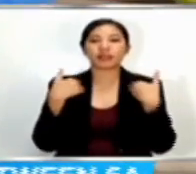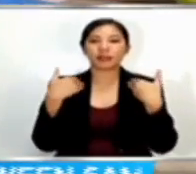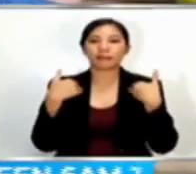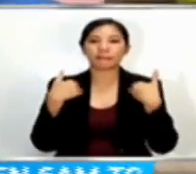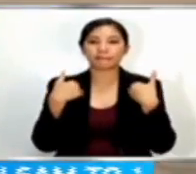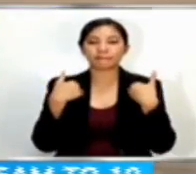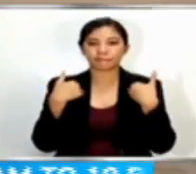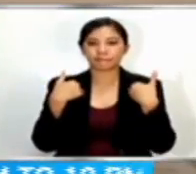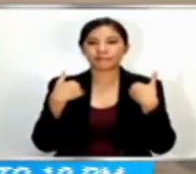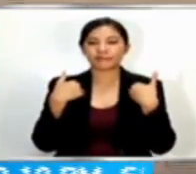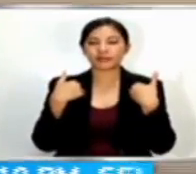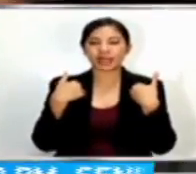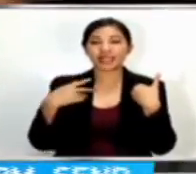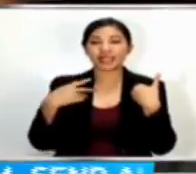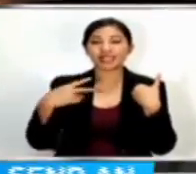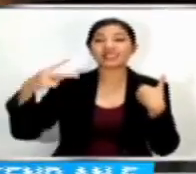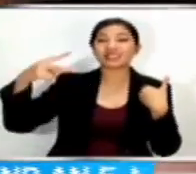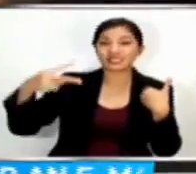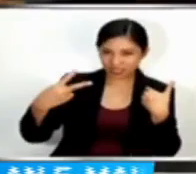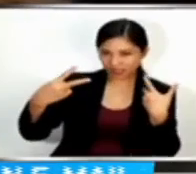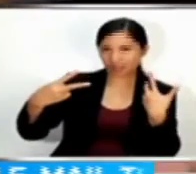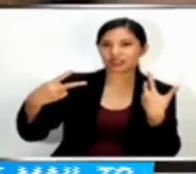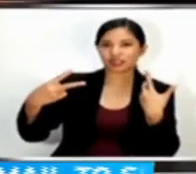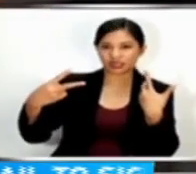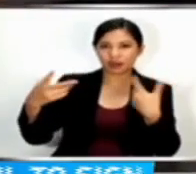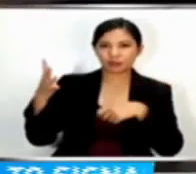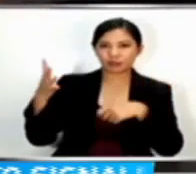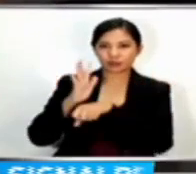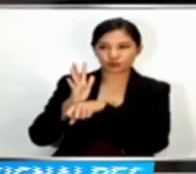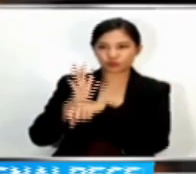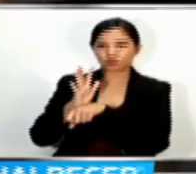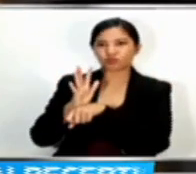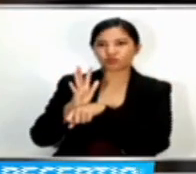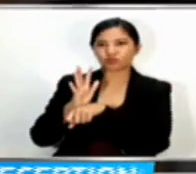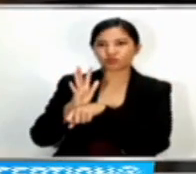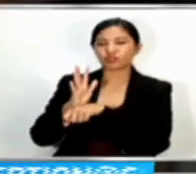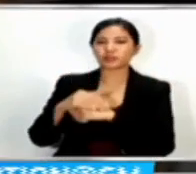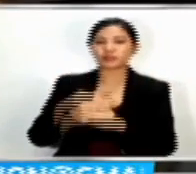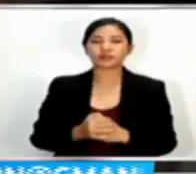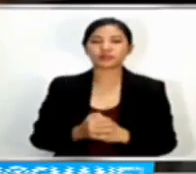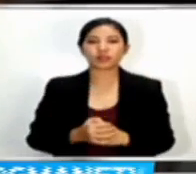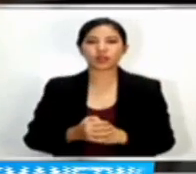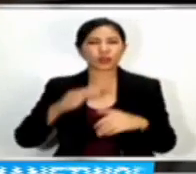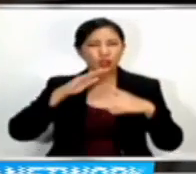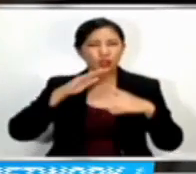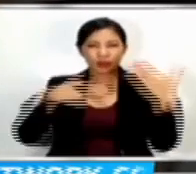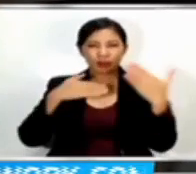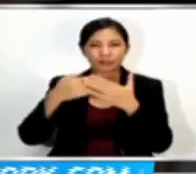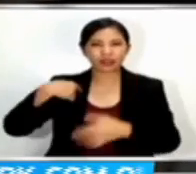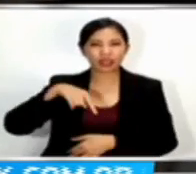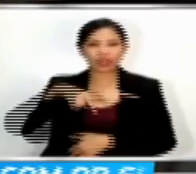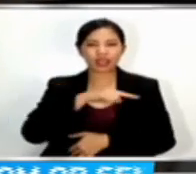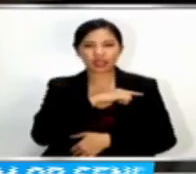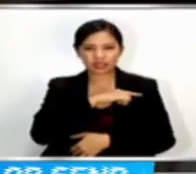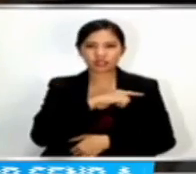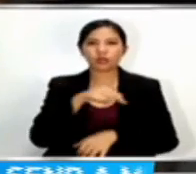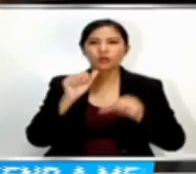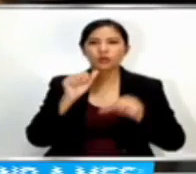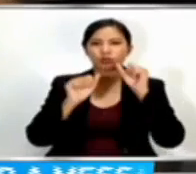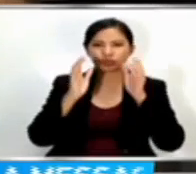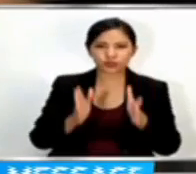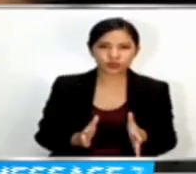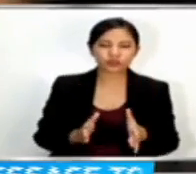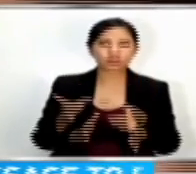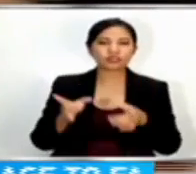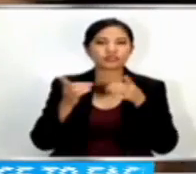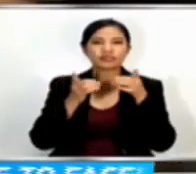ang kanilang serye. Lahat kami, as in, lahat. Artista, of course, directors,